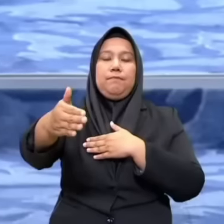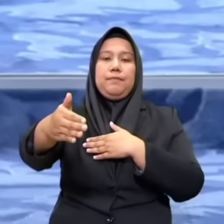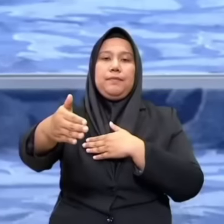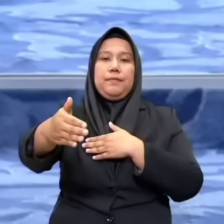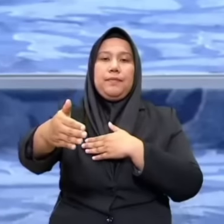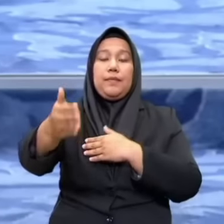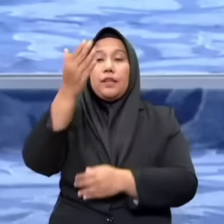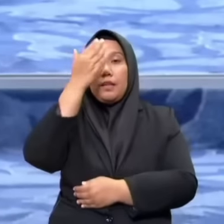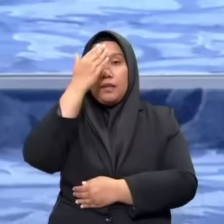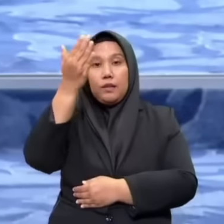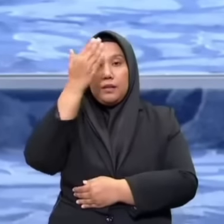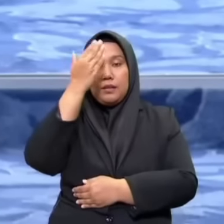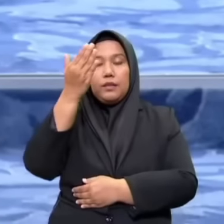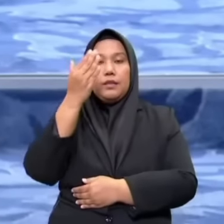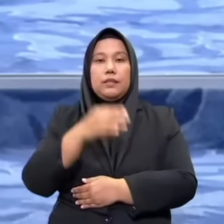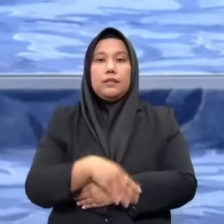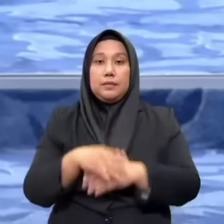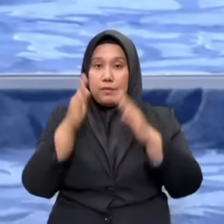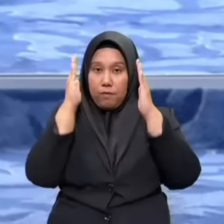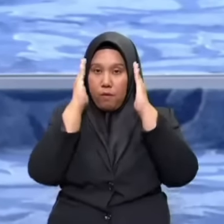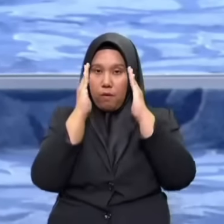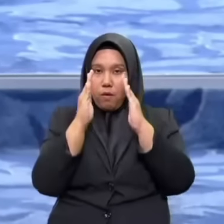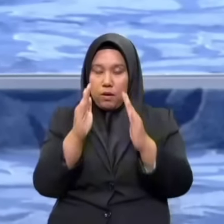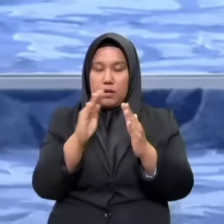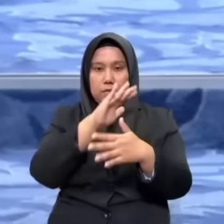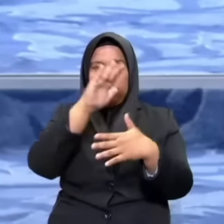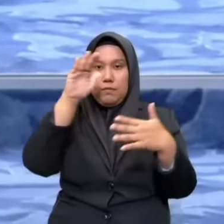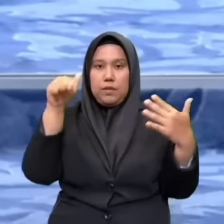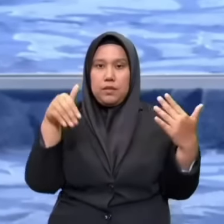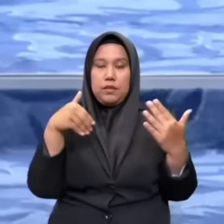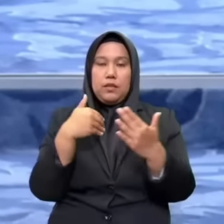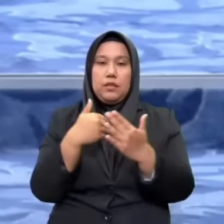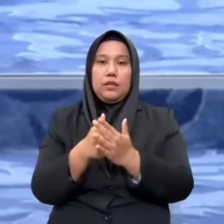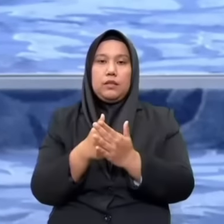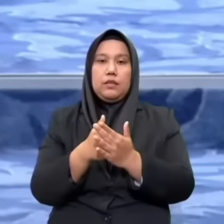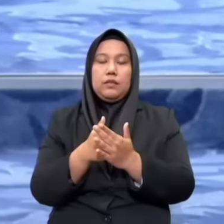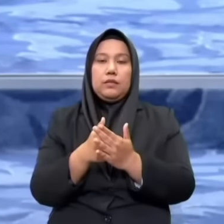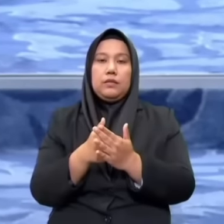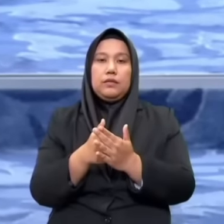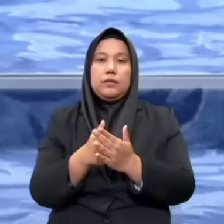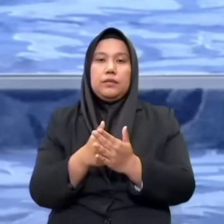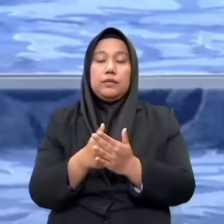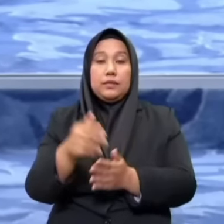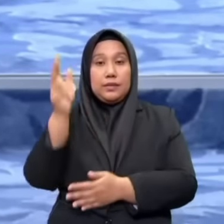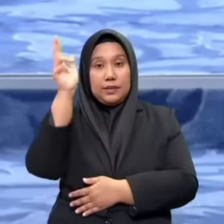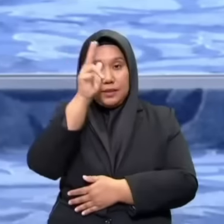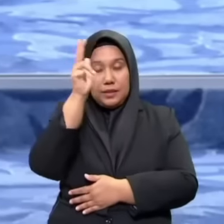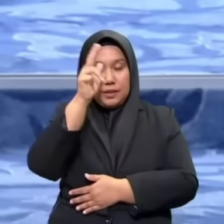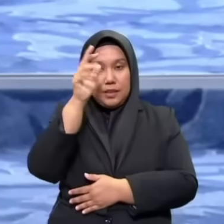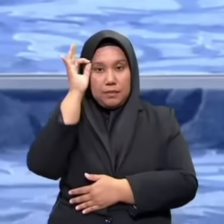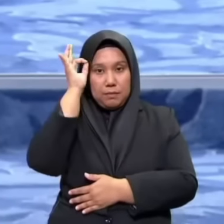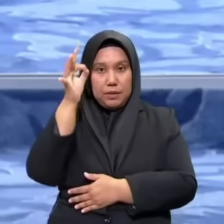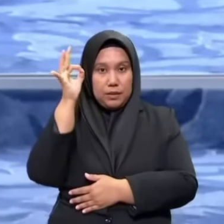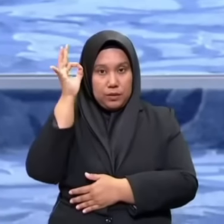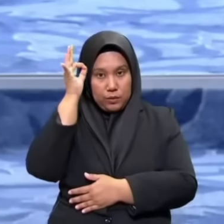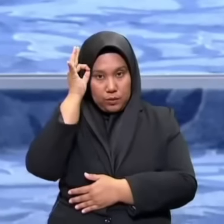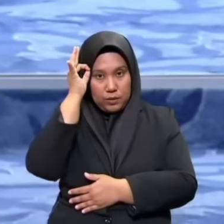syukur alhamdulillah kerana kita beri tumpuan menyeluruh. Ini jentera-jentera kerajaan persekutuan dan kerajaan negeri